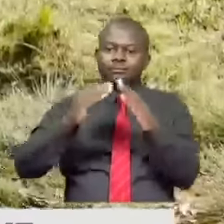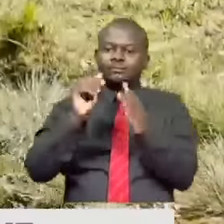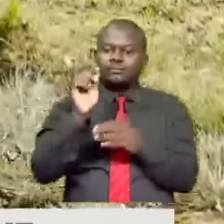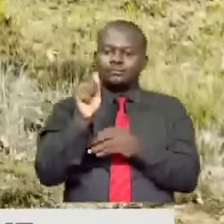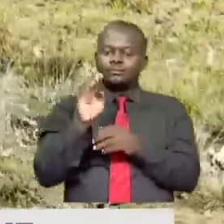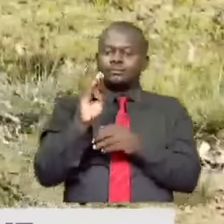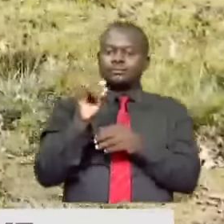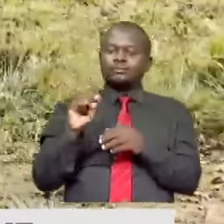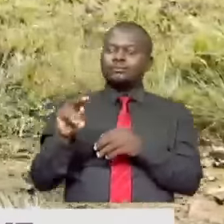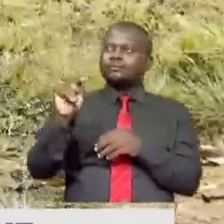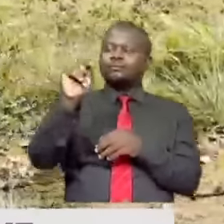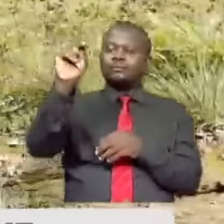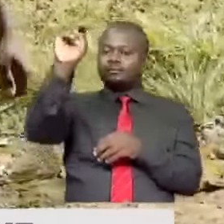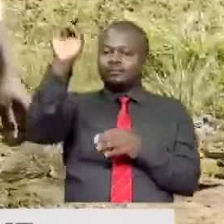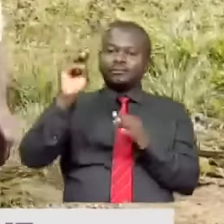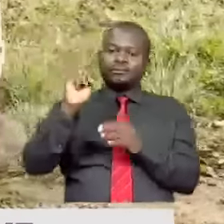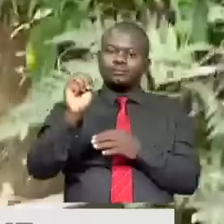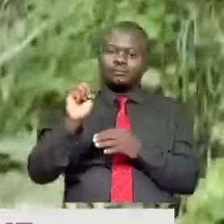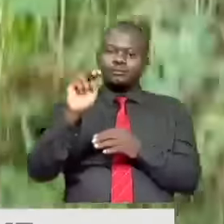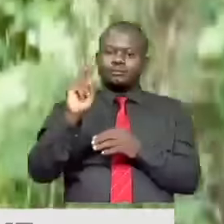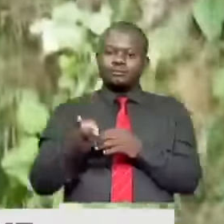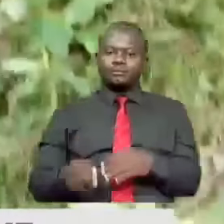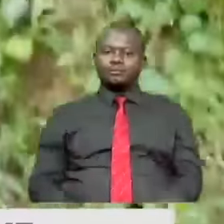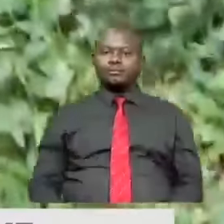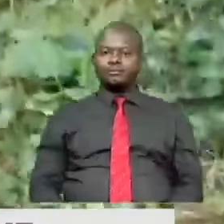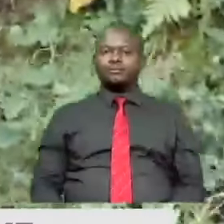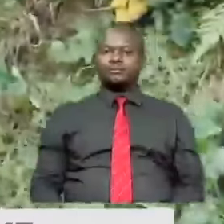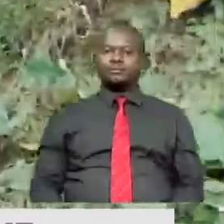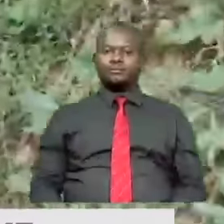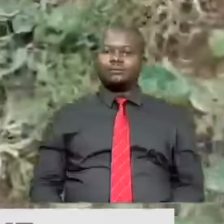ku butumburuke bwa metero zisaga 2000